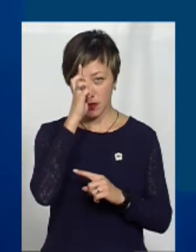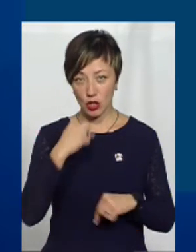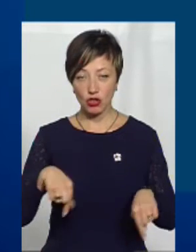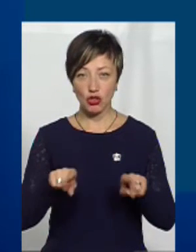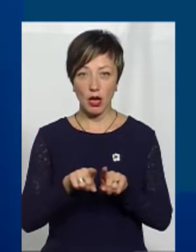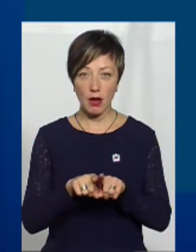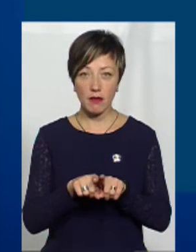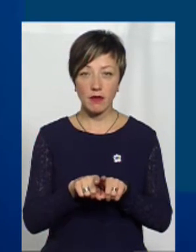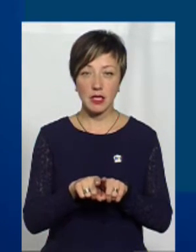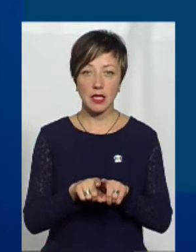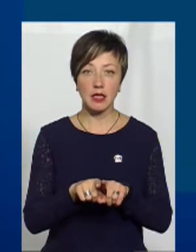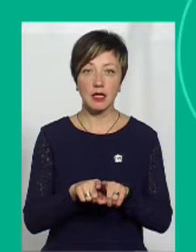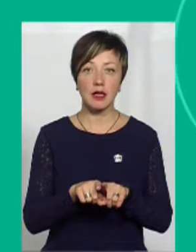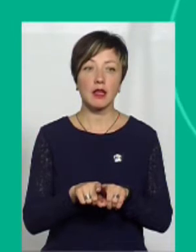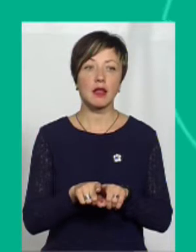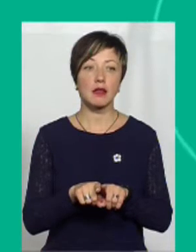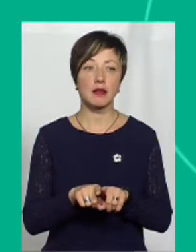для зміцнення цілісності України.